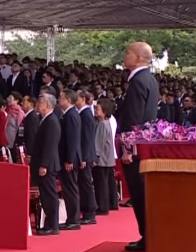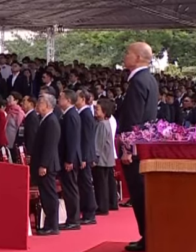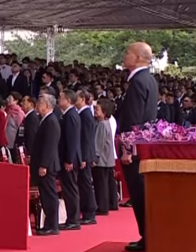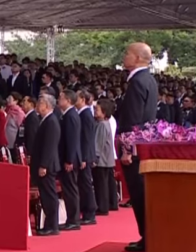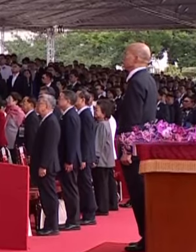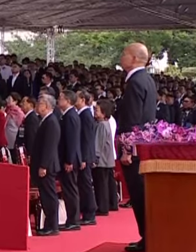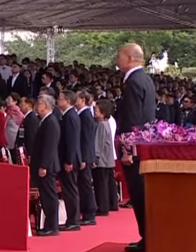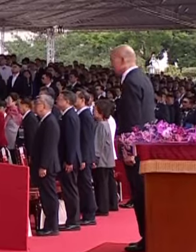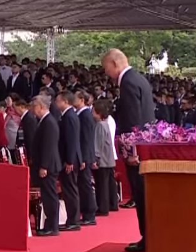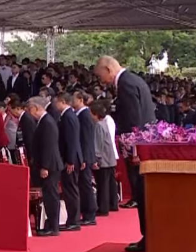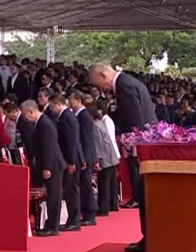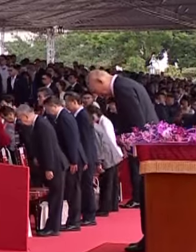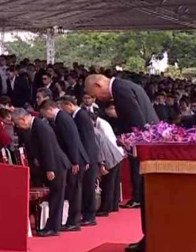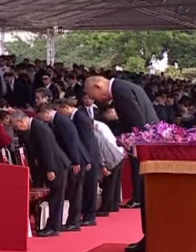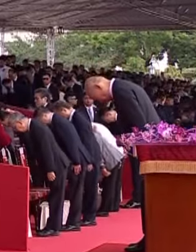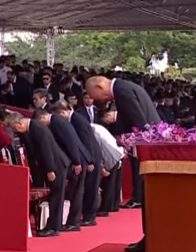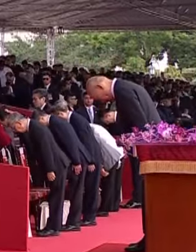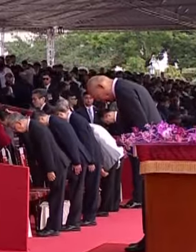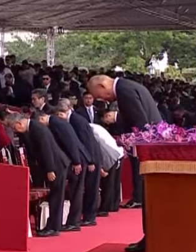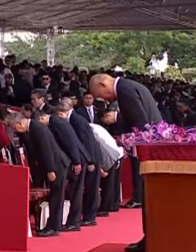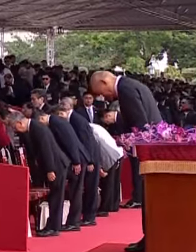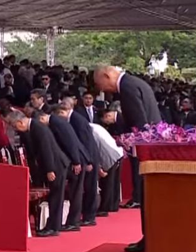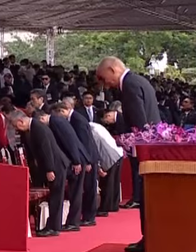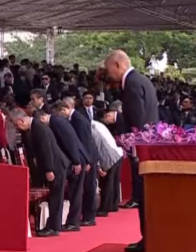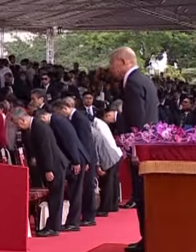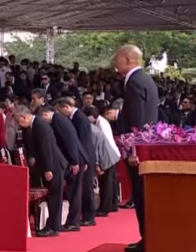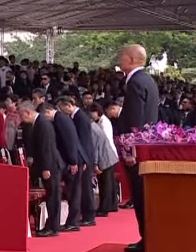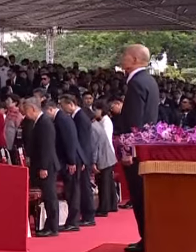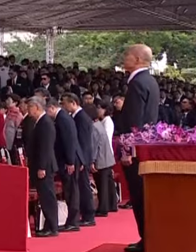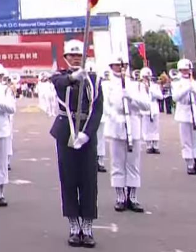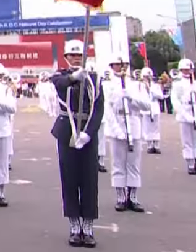鞠躬， 敬礼。